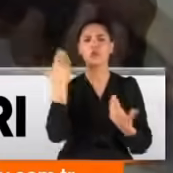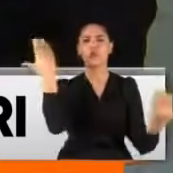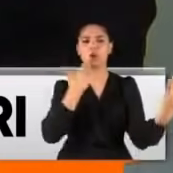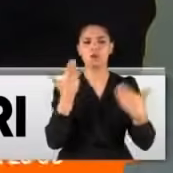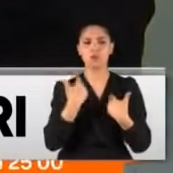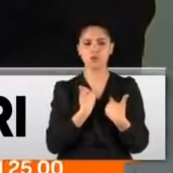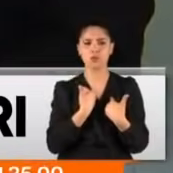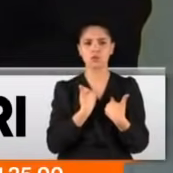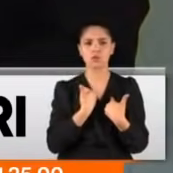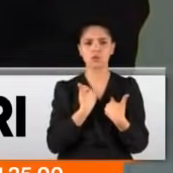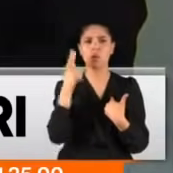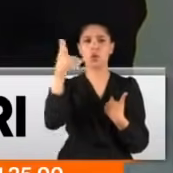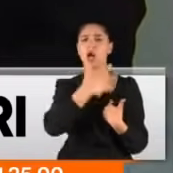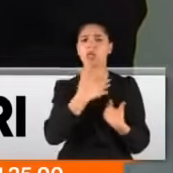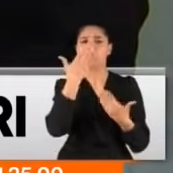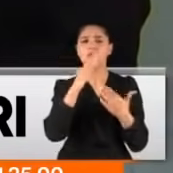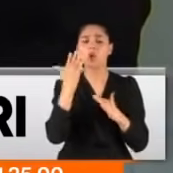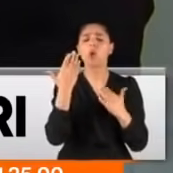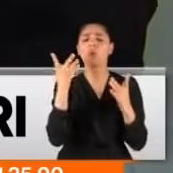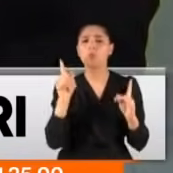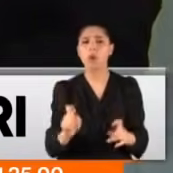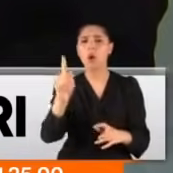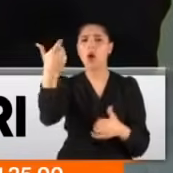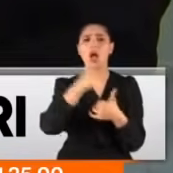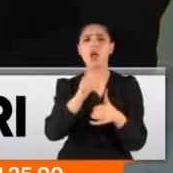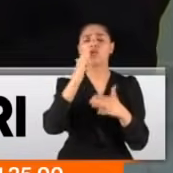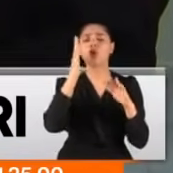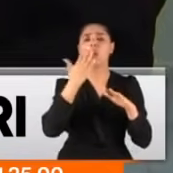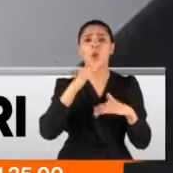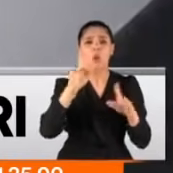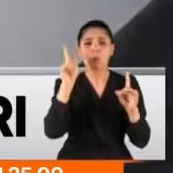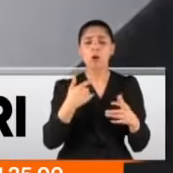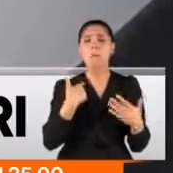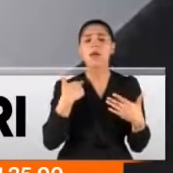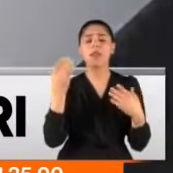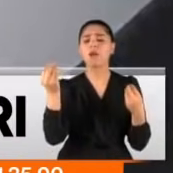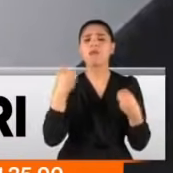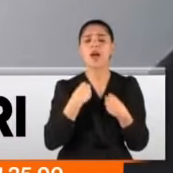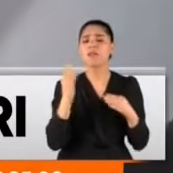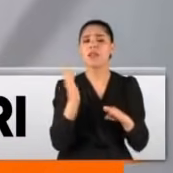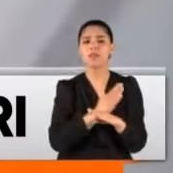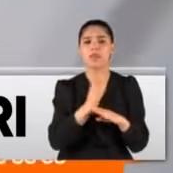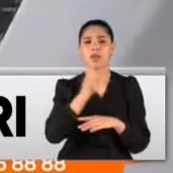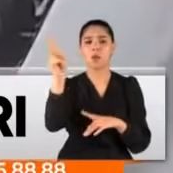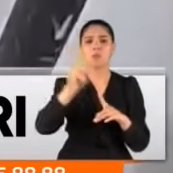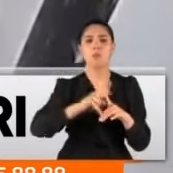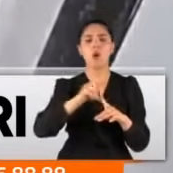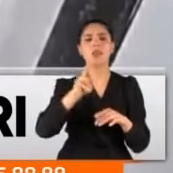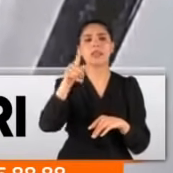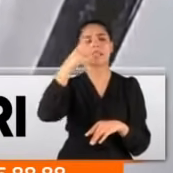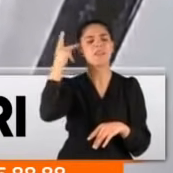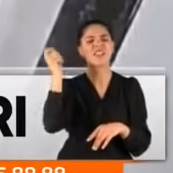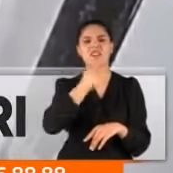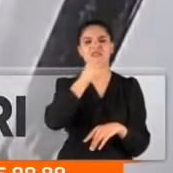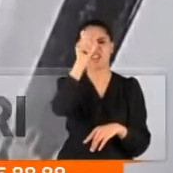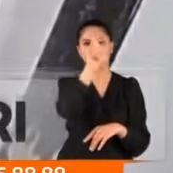edildim. Onun annesi yok mu, onun eşi yok mu, onun kızı yok mu? Bunu bana nasıl yaptı? Üstelik tüm bunları yapan polis rozetli silahlı